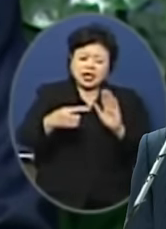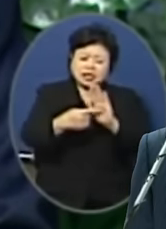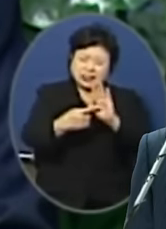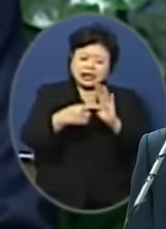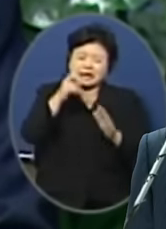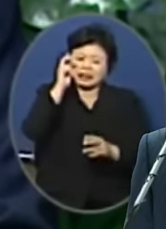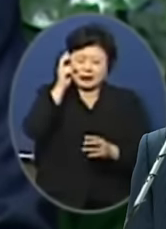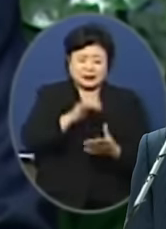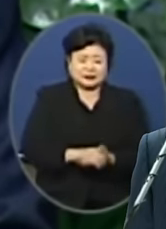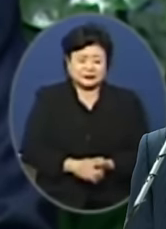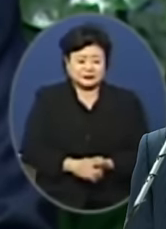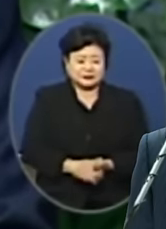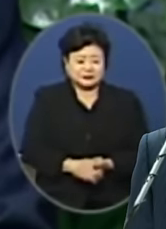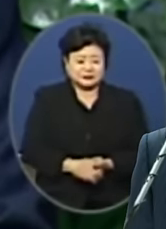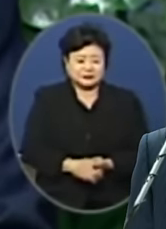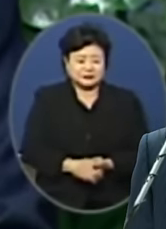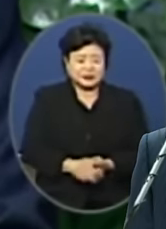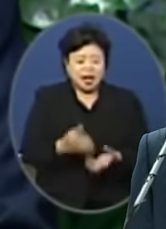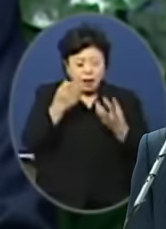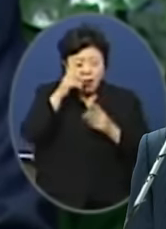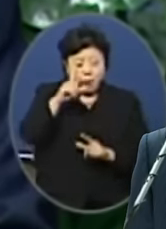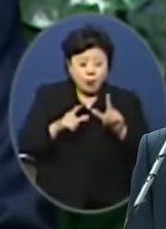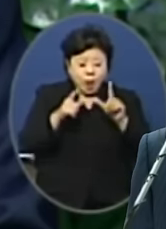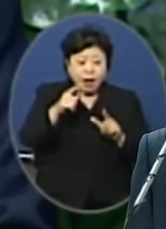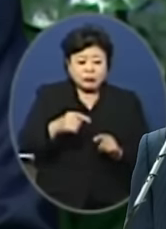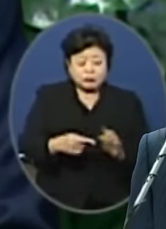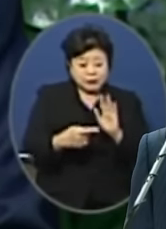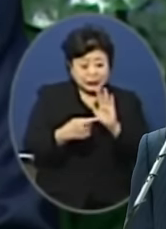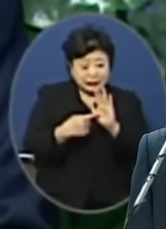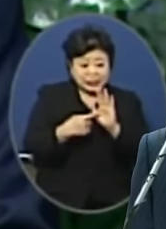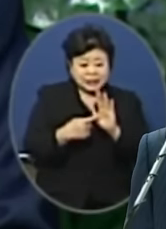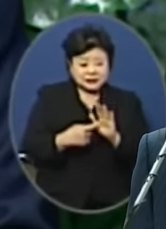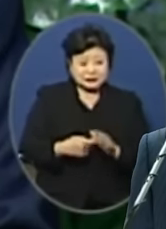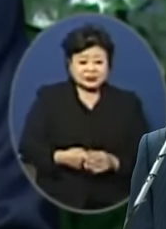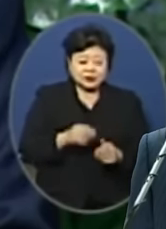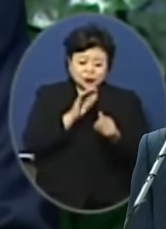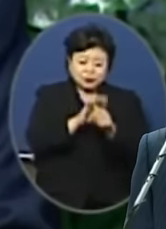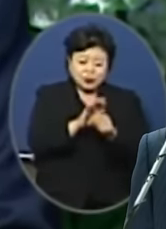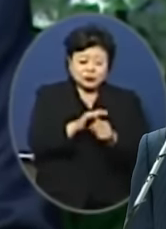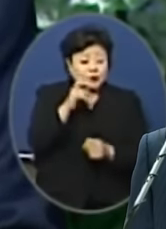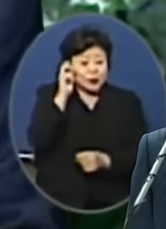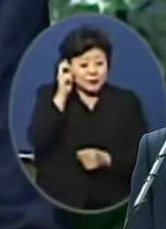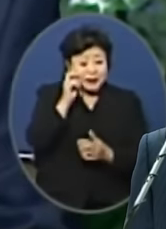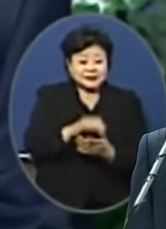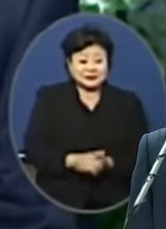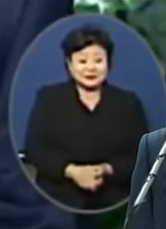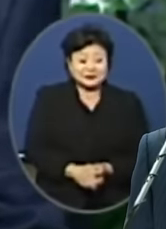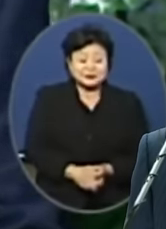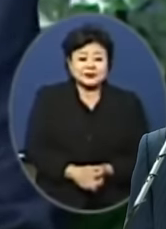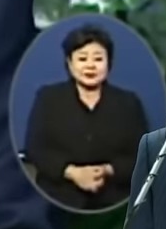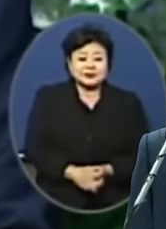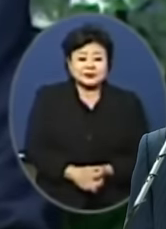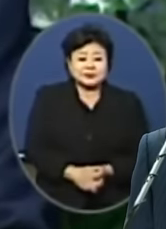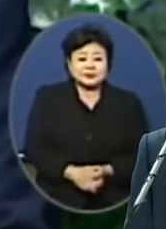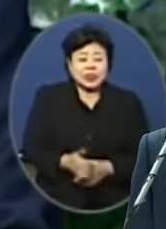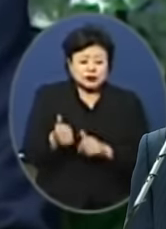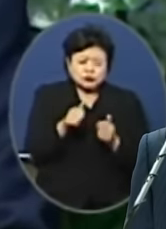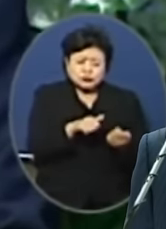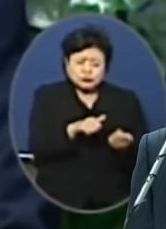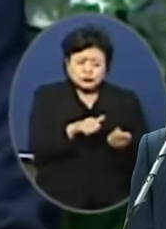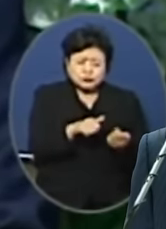것입니다. 천사가 자기를 범의 형상으로 만들어서 나타날 수도 있는 것입니다.